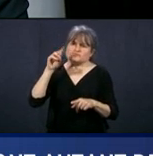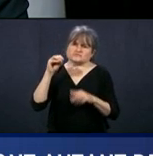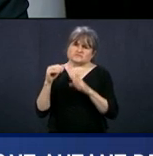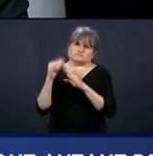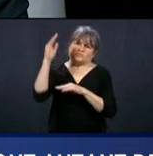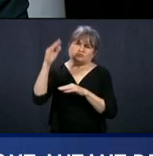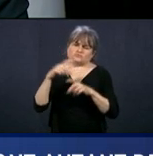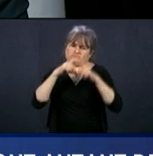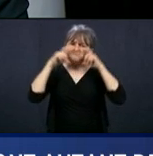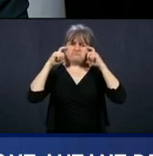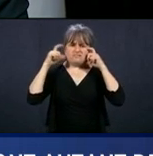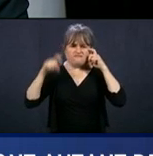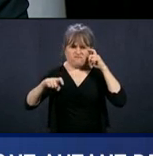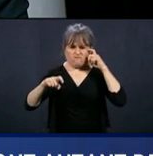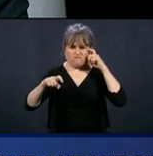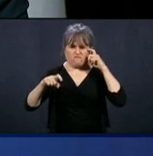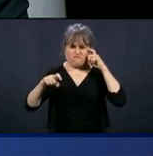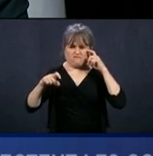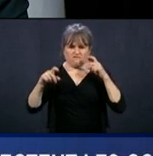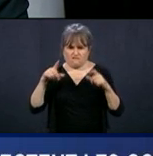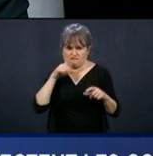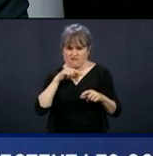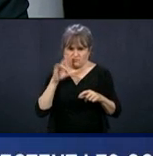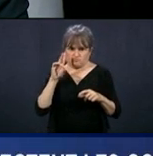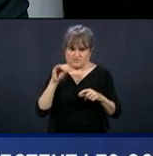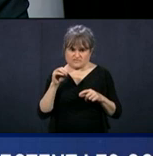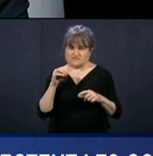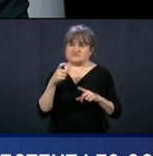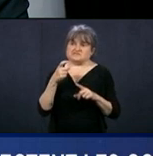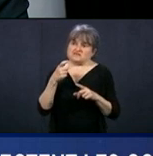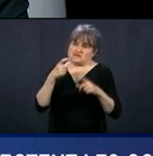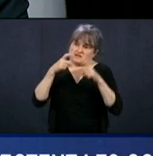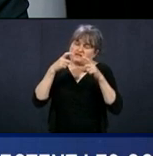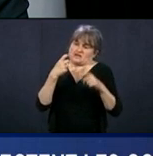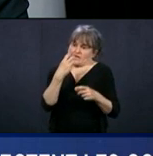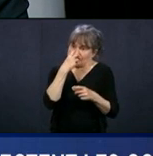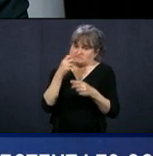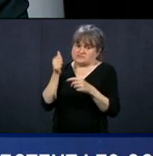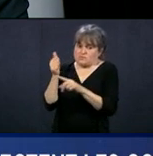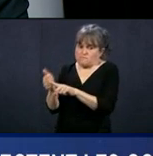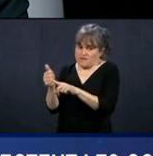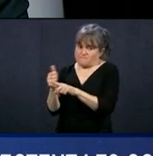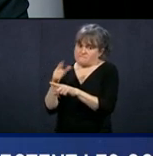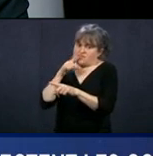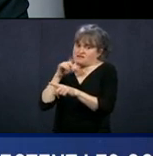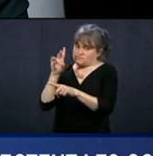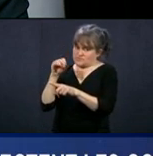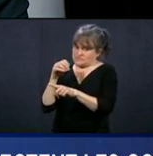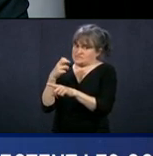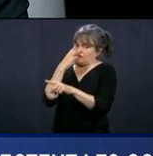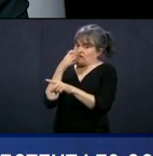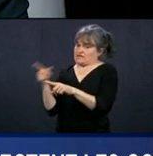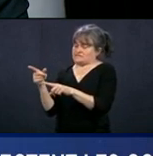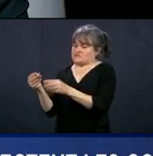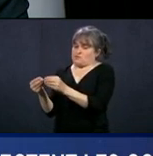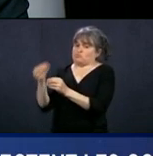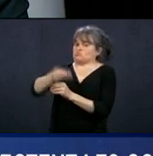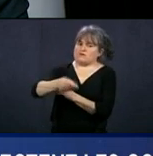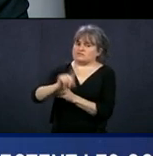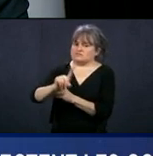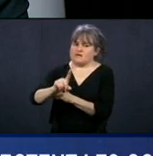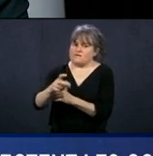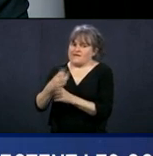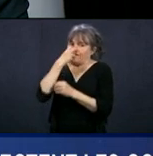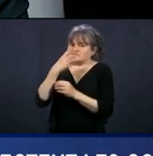publics. En principe, les risques pour eux sont plus élevés, mais ils ne sont pas plus... Ils ne transportent pas plus la